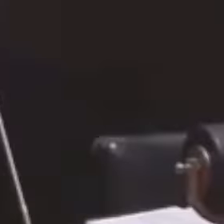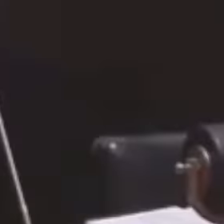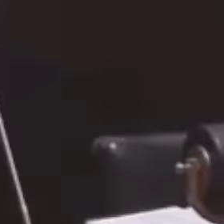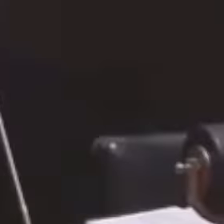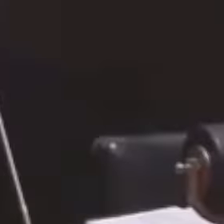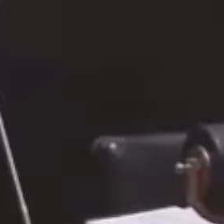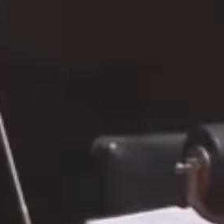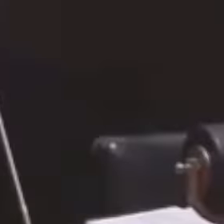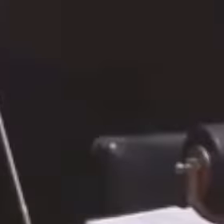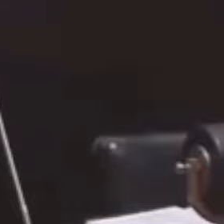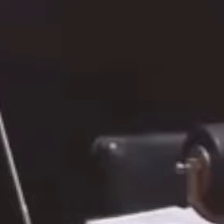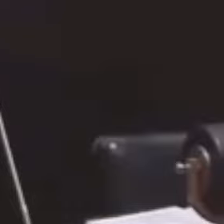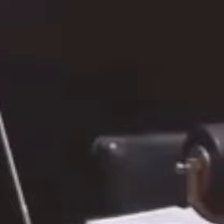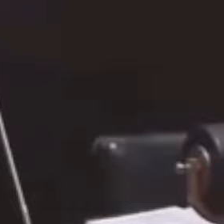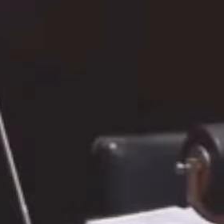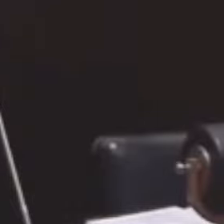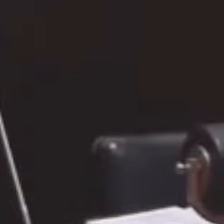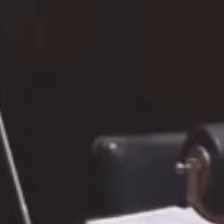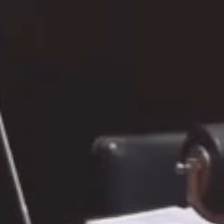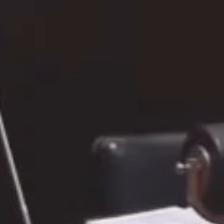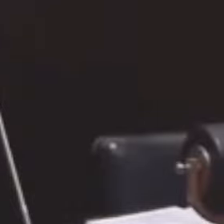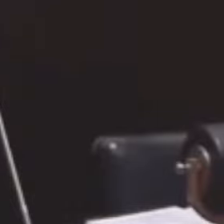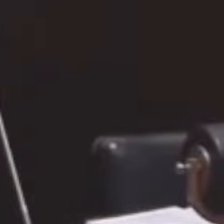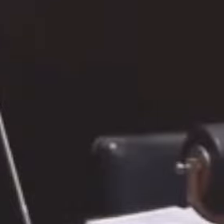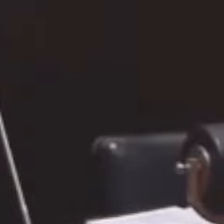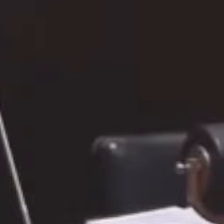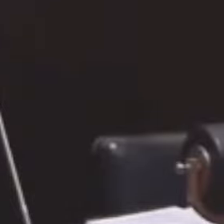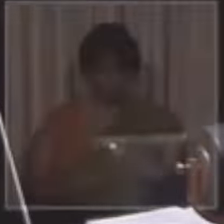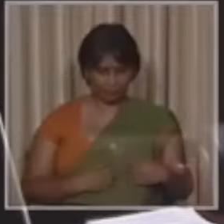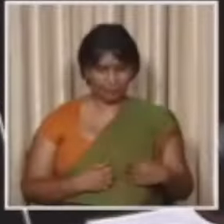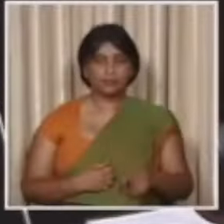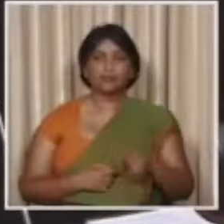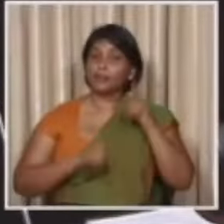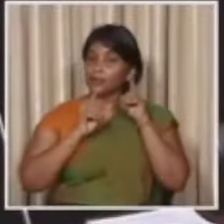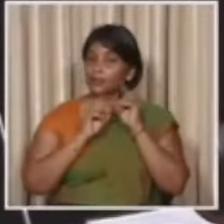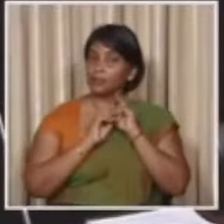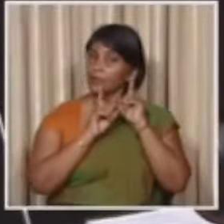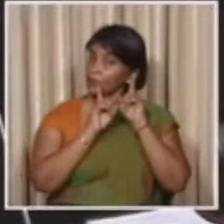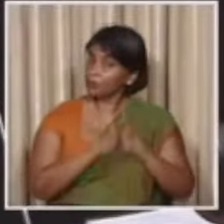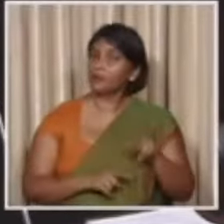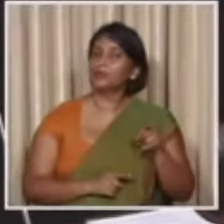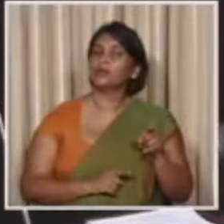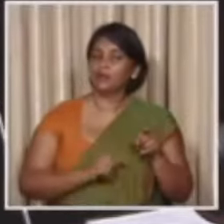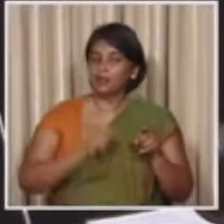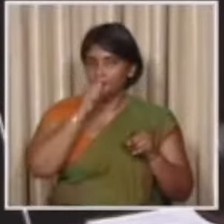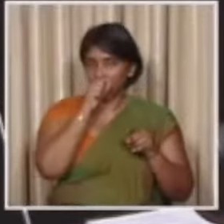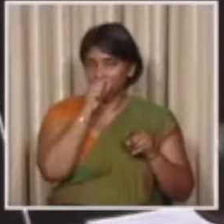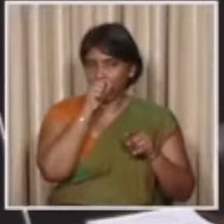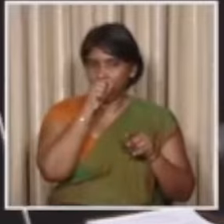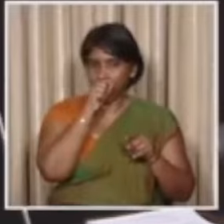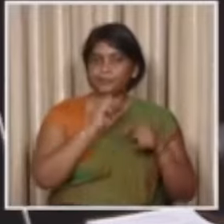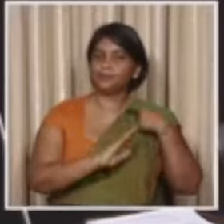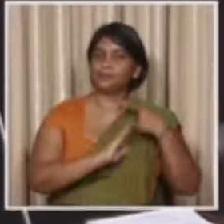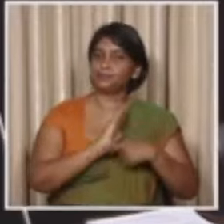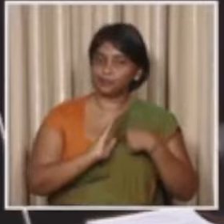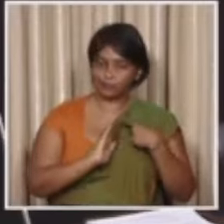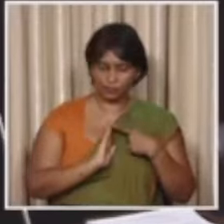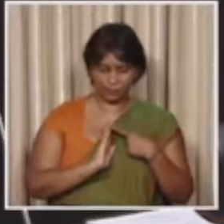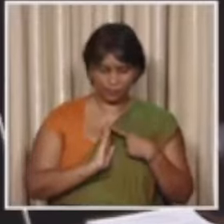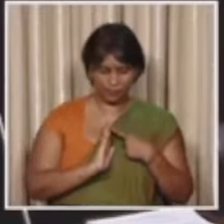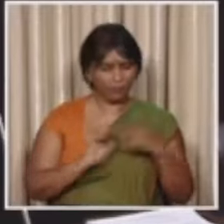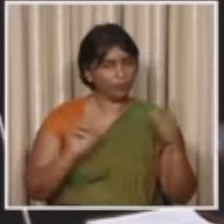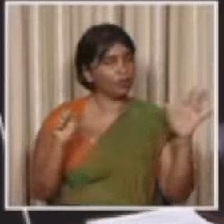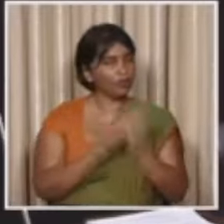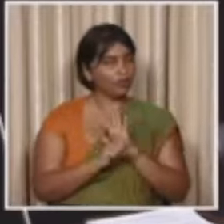පිළිබඳ සැකමසු ස්ථාන ගණනාවක් මතුවලා තියෙනවා. ඒ වගේම මේ රටේ